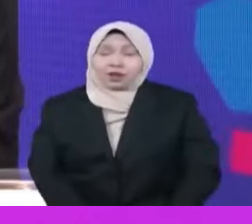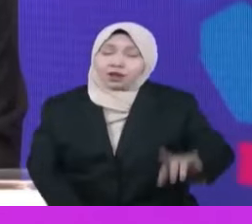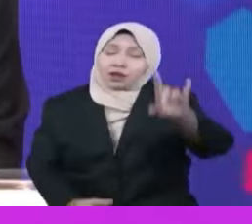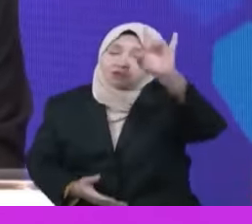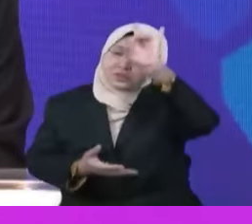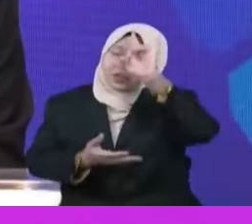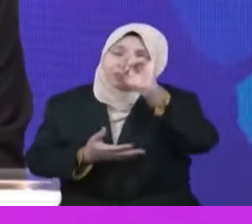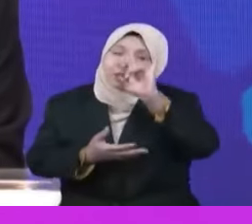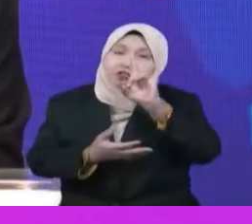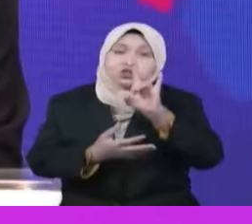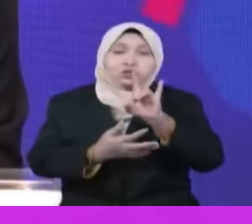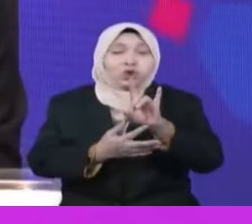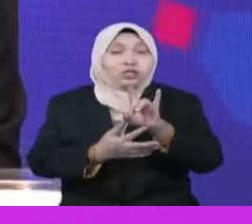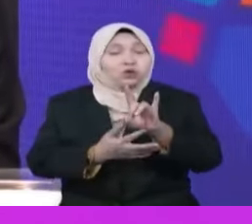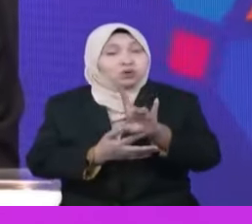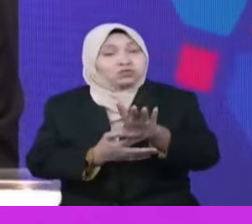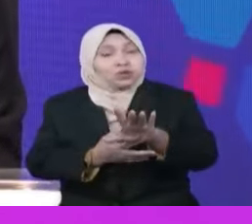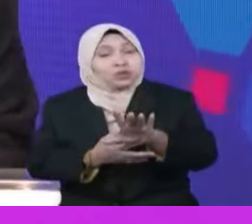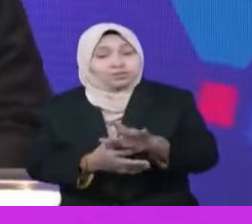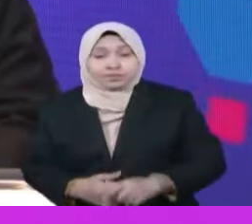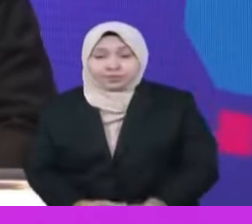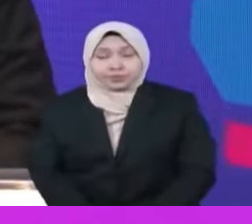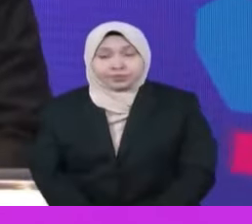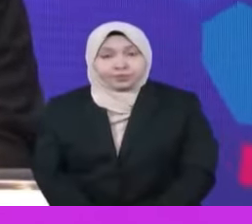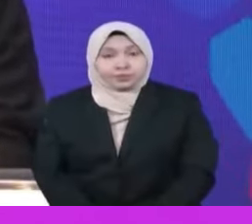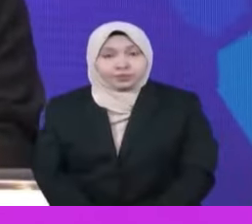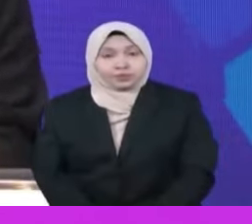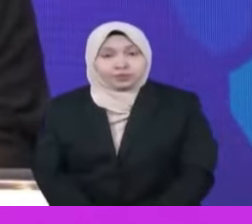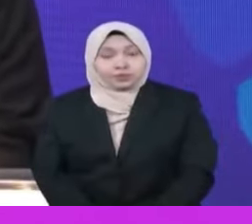أعوذ بالله من الشيطان الرجيم.